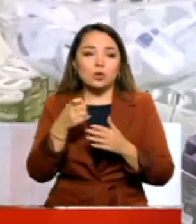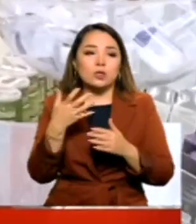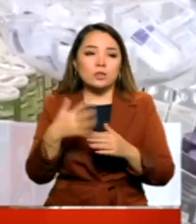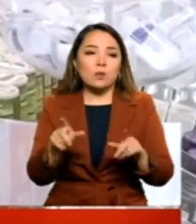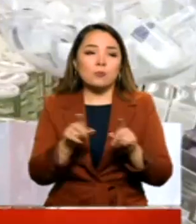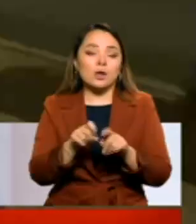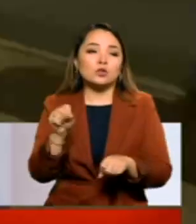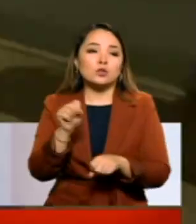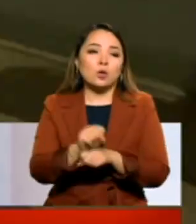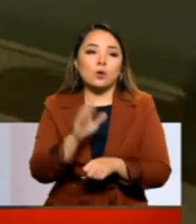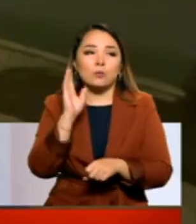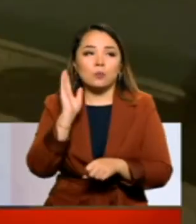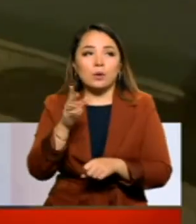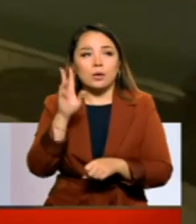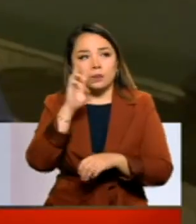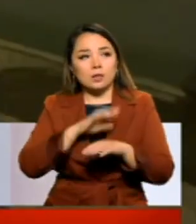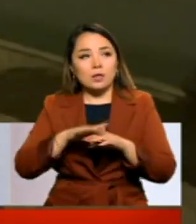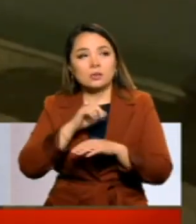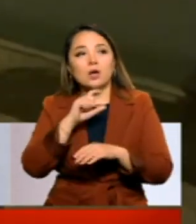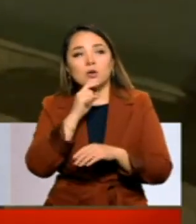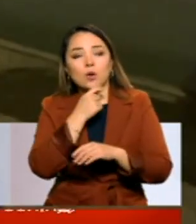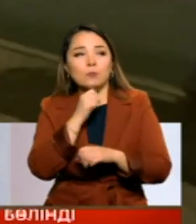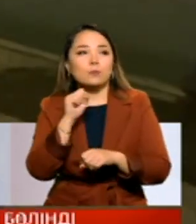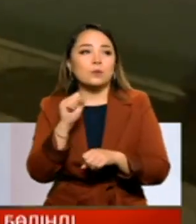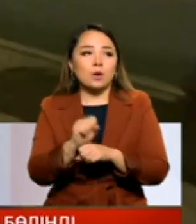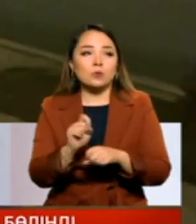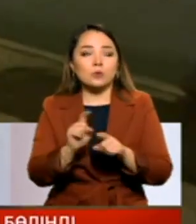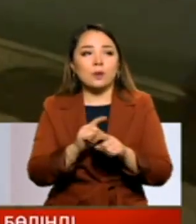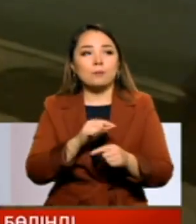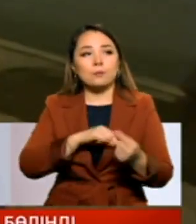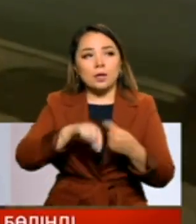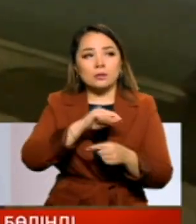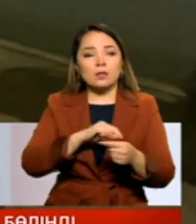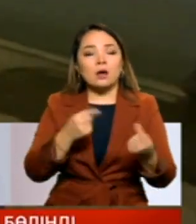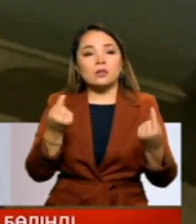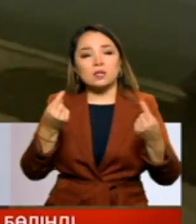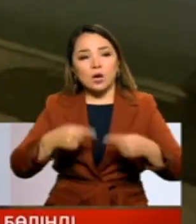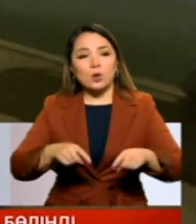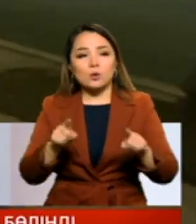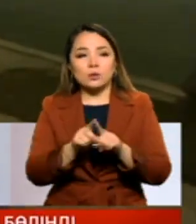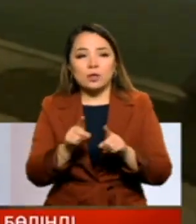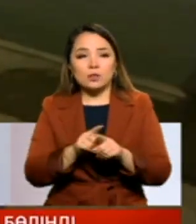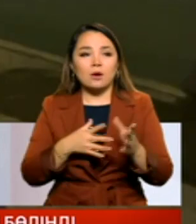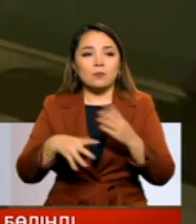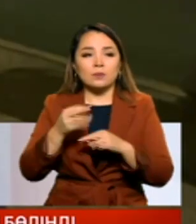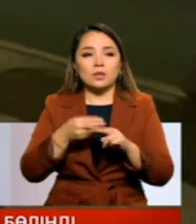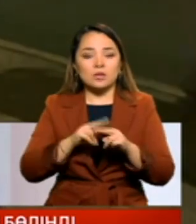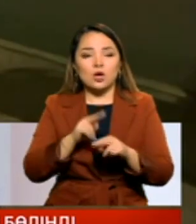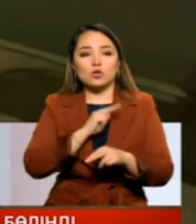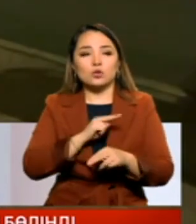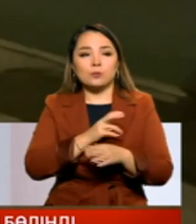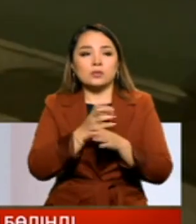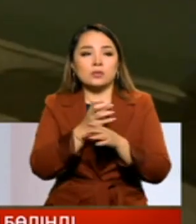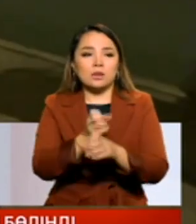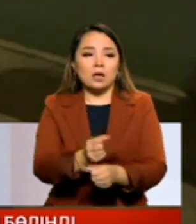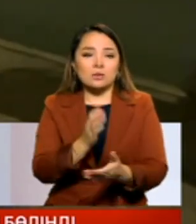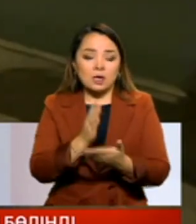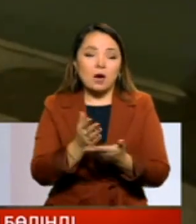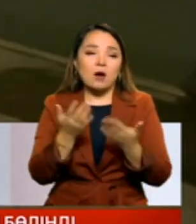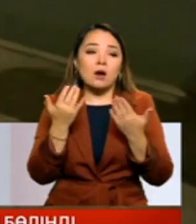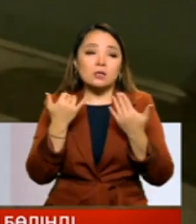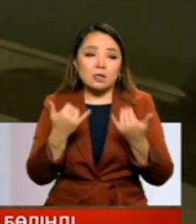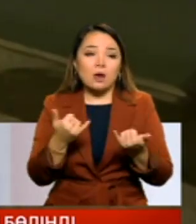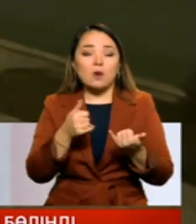жұмысын тоқтатпақ. Елдің экономикасы баяулаған сайын бизнесмендердің банкротқа ұшырауы мен жаппай жұмыстан шығару белең алып барады.